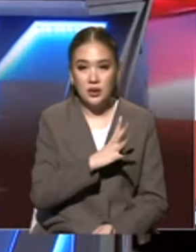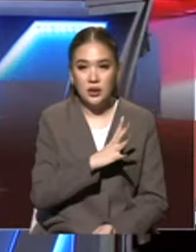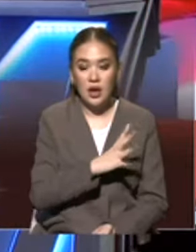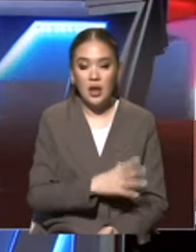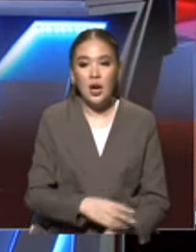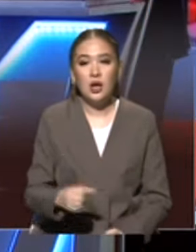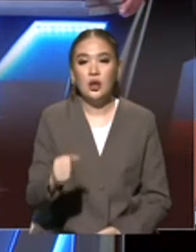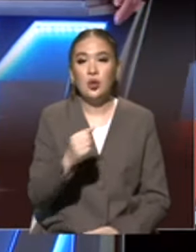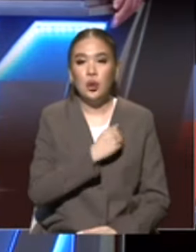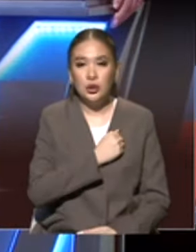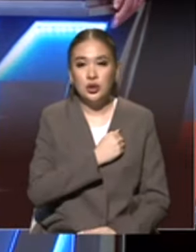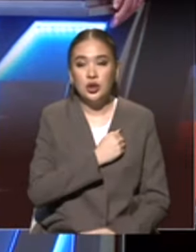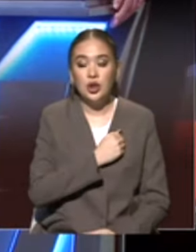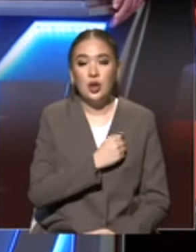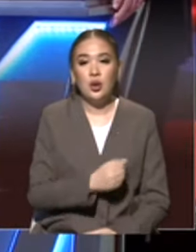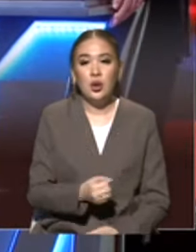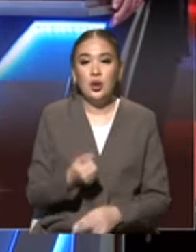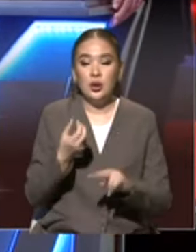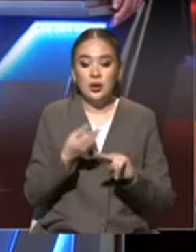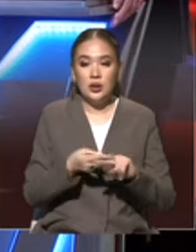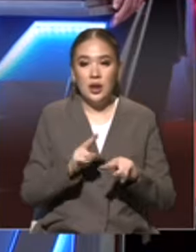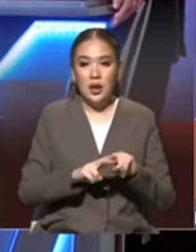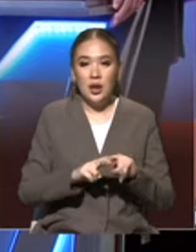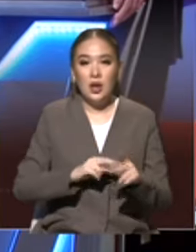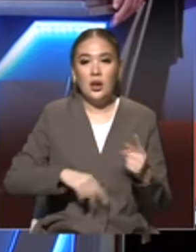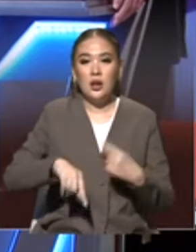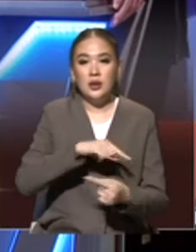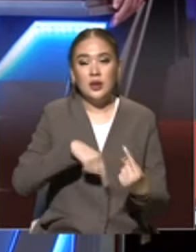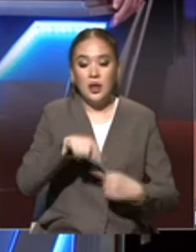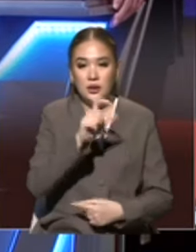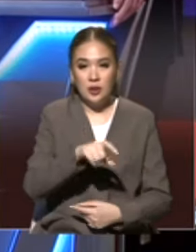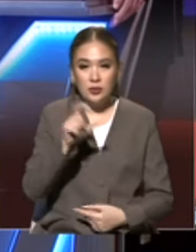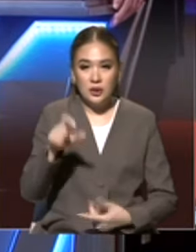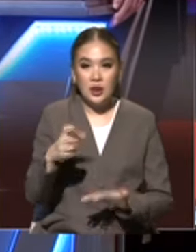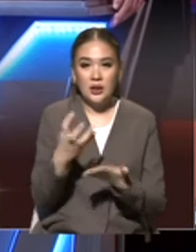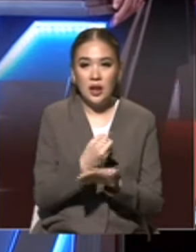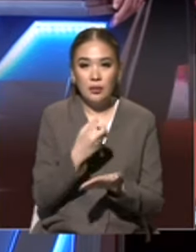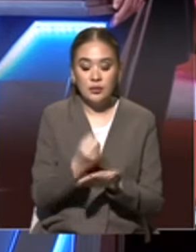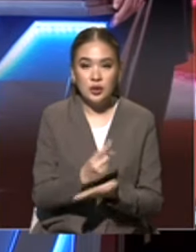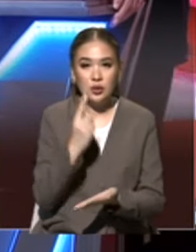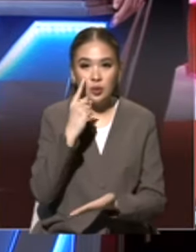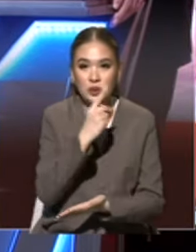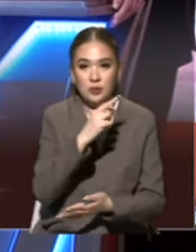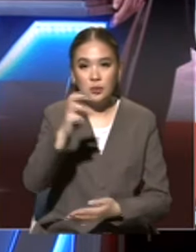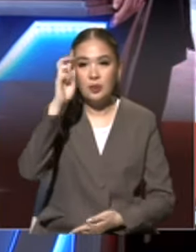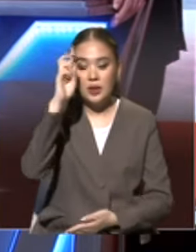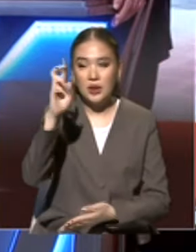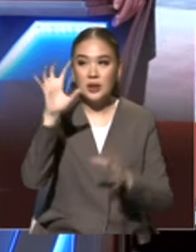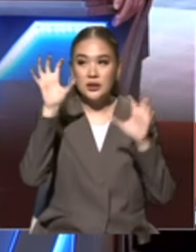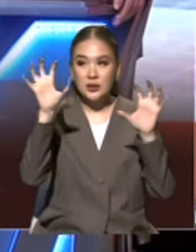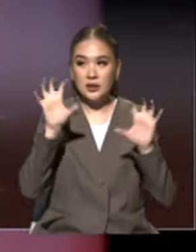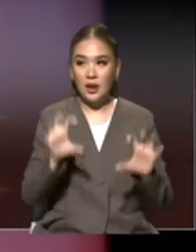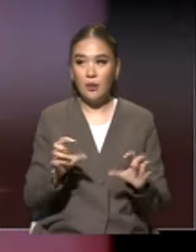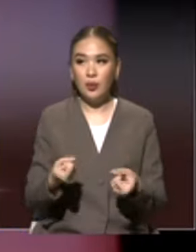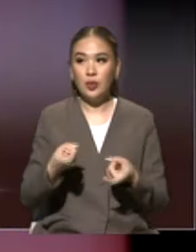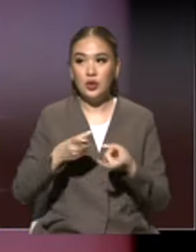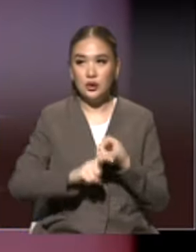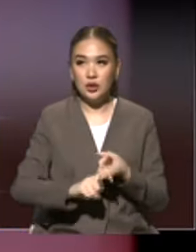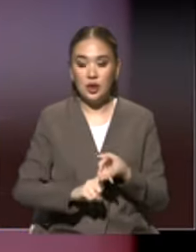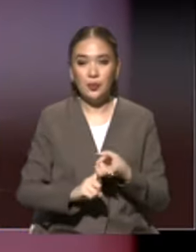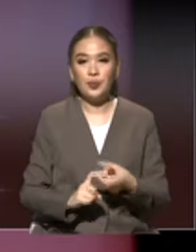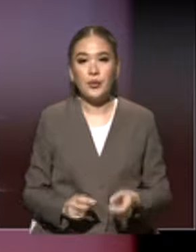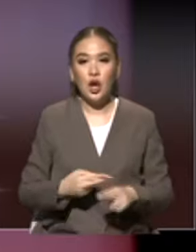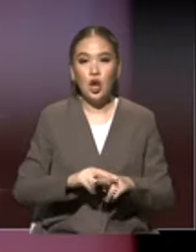өкінішке орай бір жағынан мынау біздің кәсіпкерлеріміз негізгі табыс көзі осы мемлекеттік сатып алу заңының төңірегінде болып отыр ғой. Жаңағы құрылыс